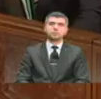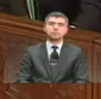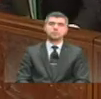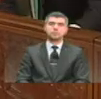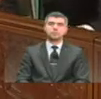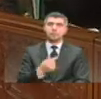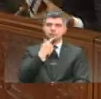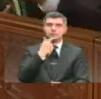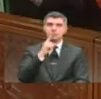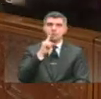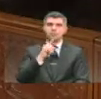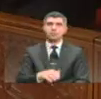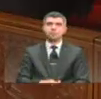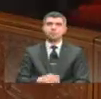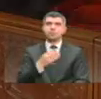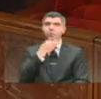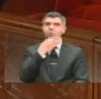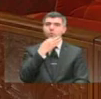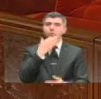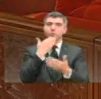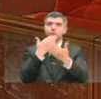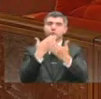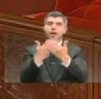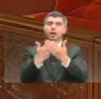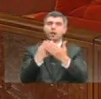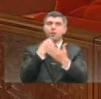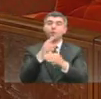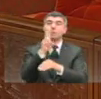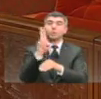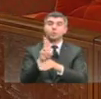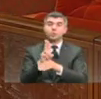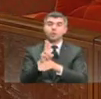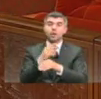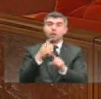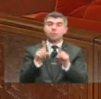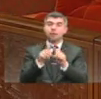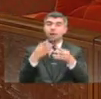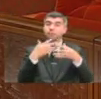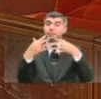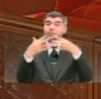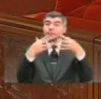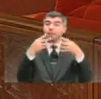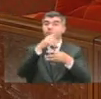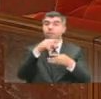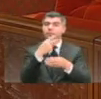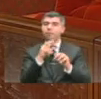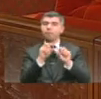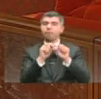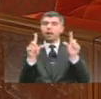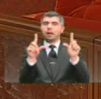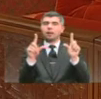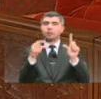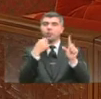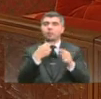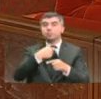بسم الله الرحمن الرحيم. اولا اشكر السيد النائب على طرح هذا السؤال المهم اللي كيرتبط بالشفافيه في صرف المال العام، واللي